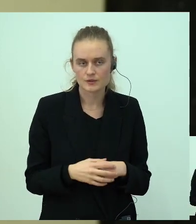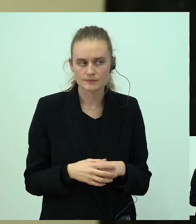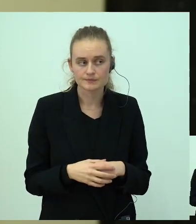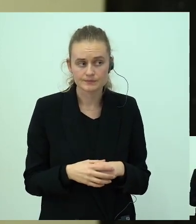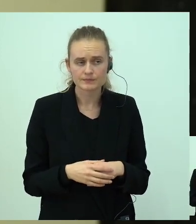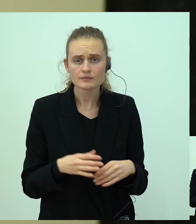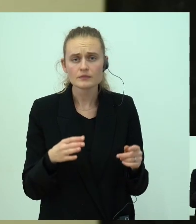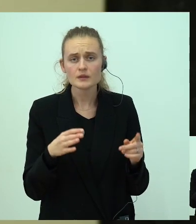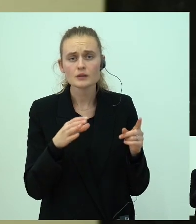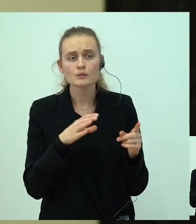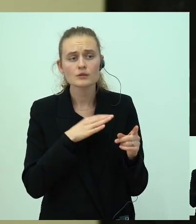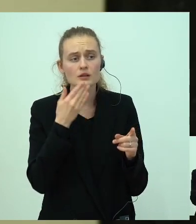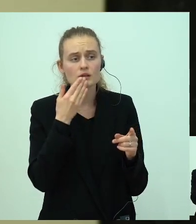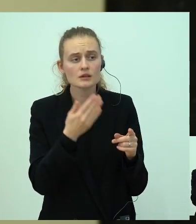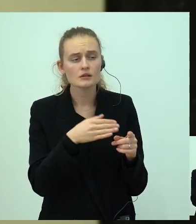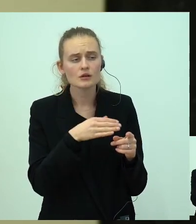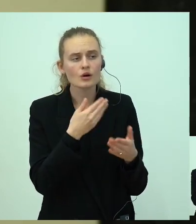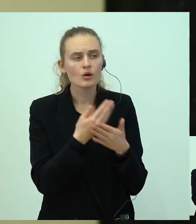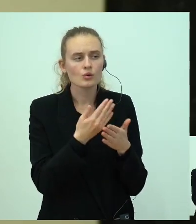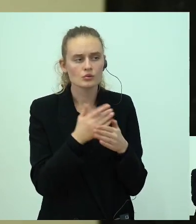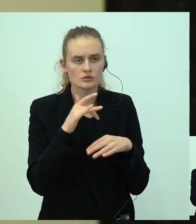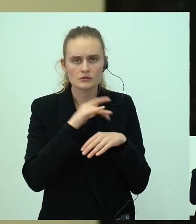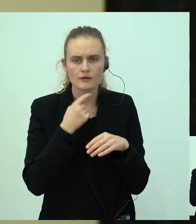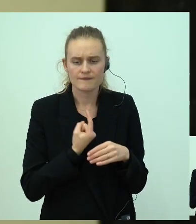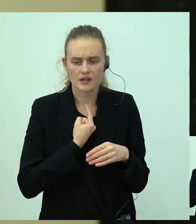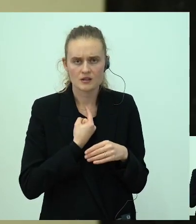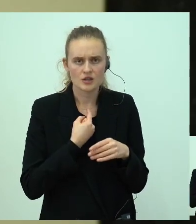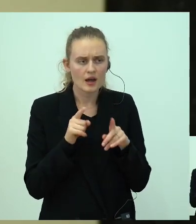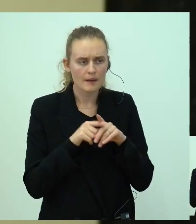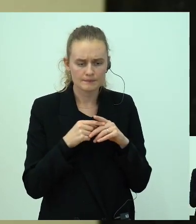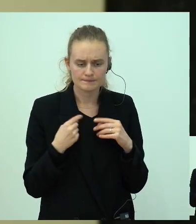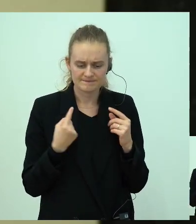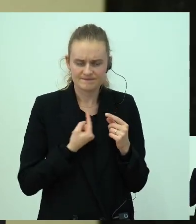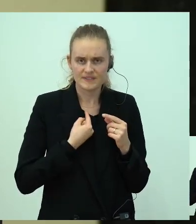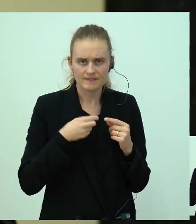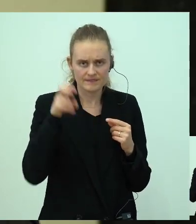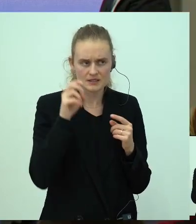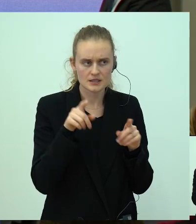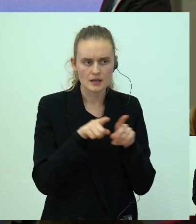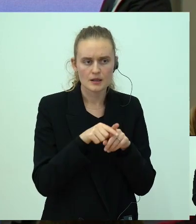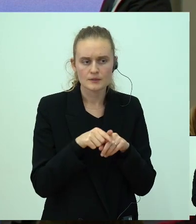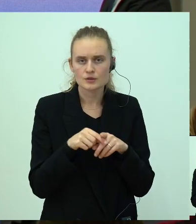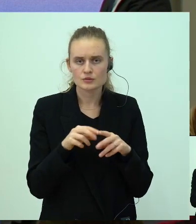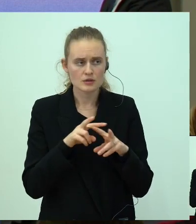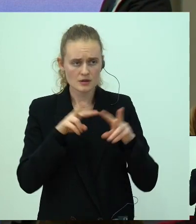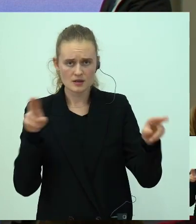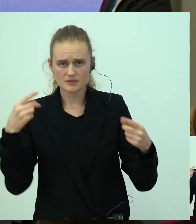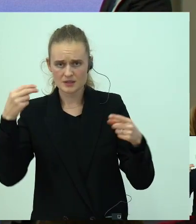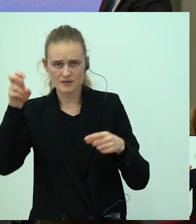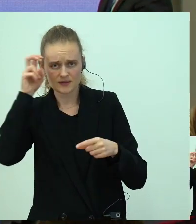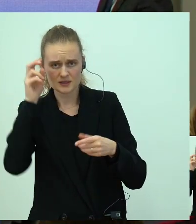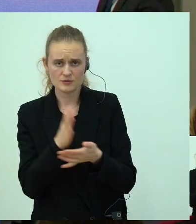Aš klausiau, kodėl jūs jaučiatės tokie vieniši, juk jūs esate tokie pat kaip ir mes. Manau, kad čia yra susiję ir su to, ką minėjo